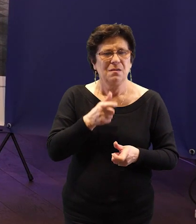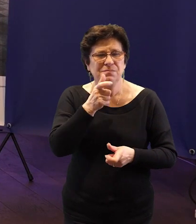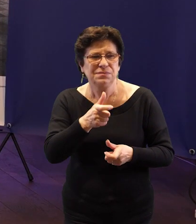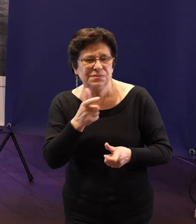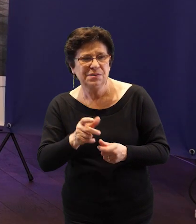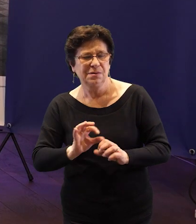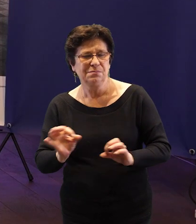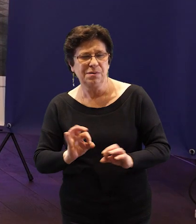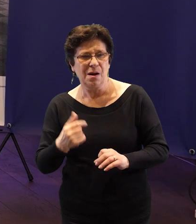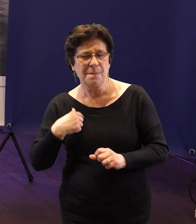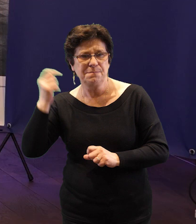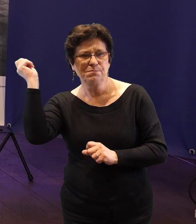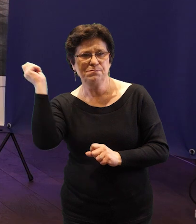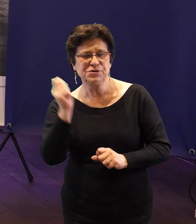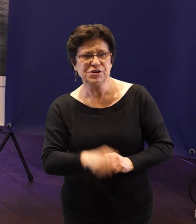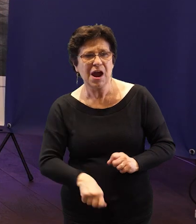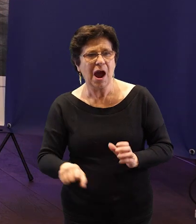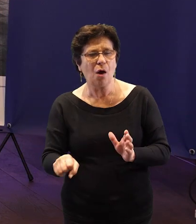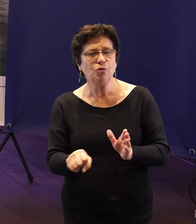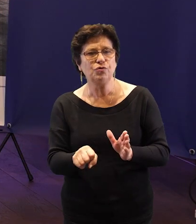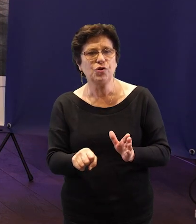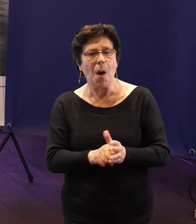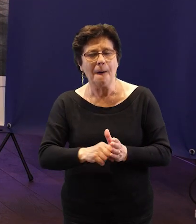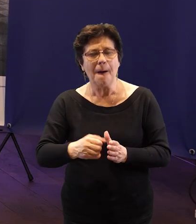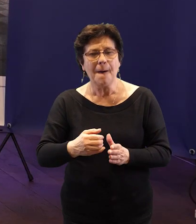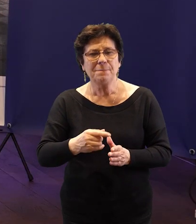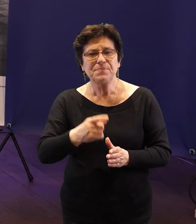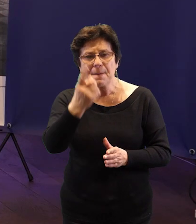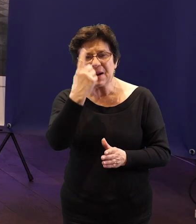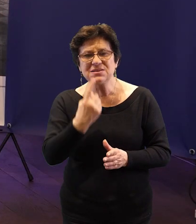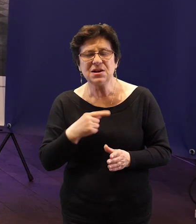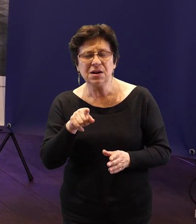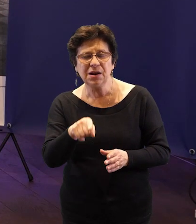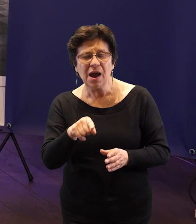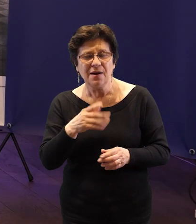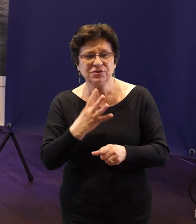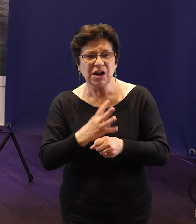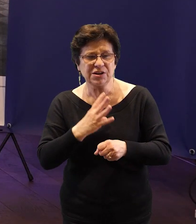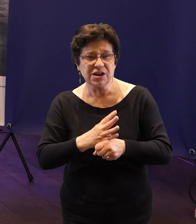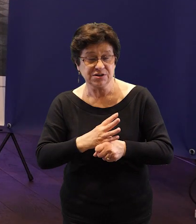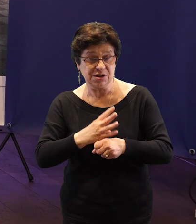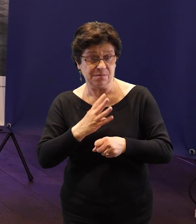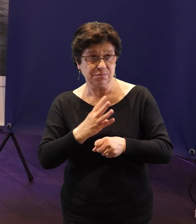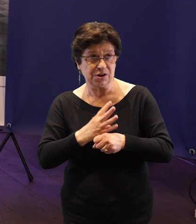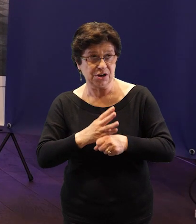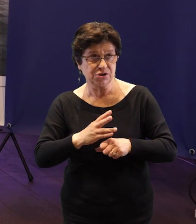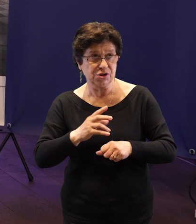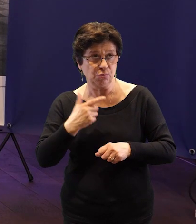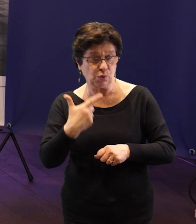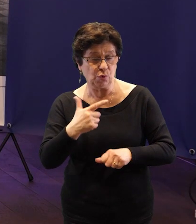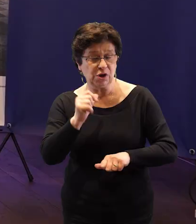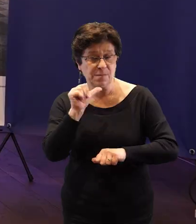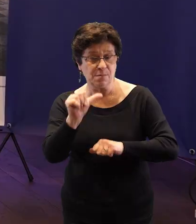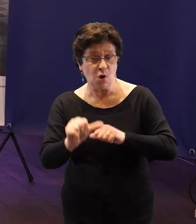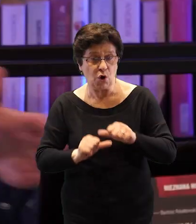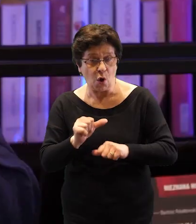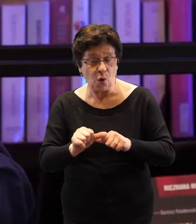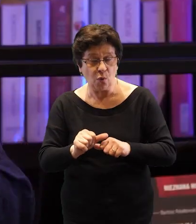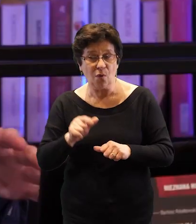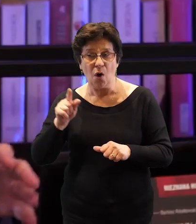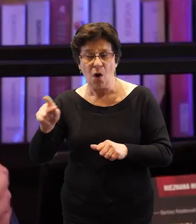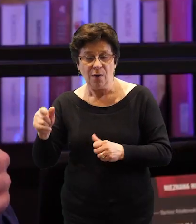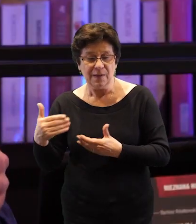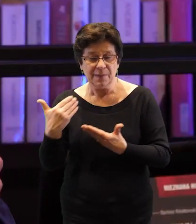w 1942, o ile dobrze pamiętam, roku i tam miał przekazywać dane statków,